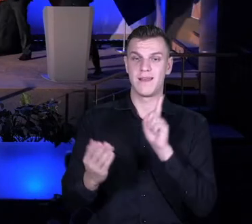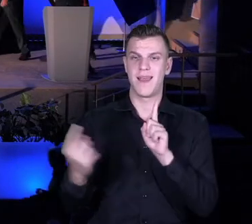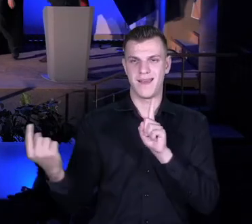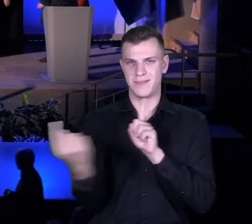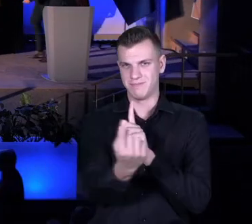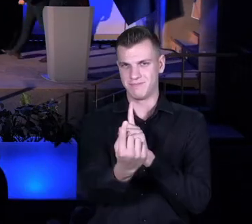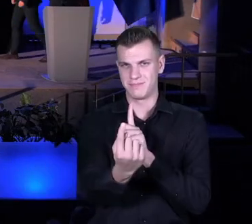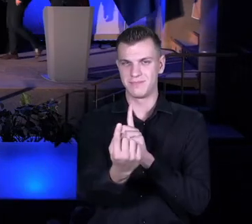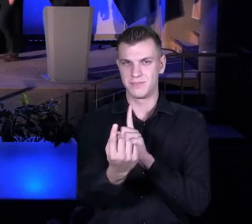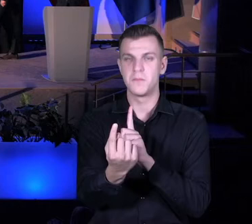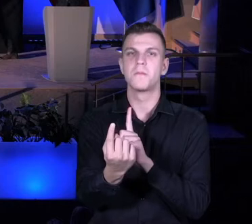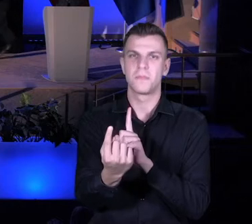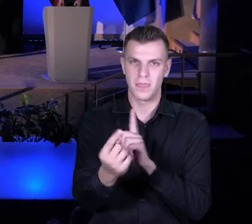aktorami.